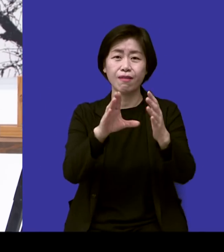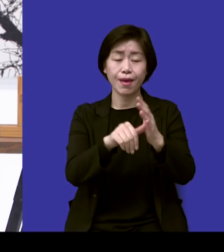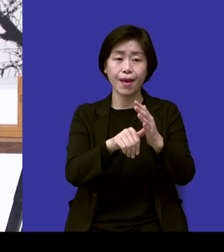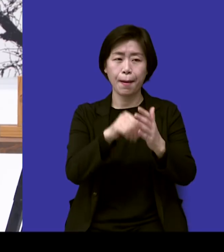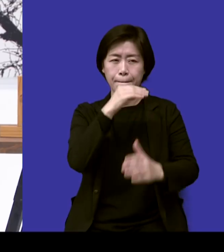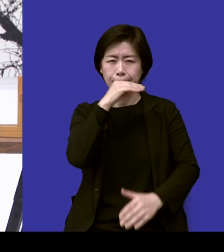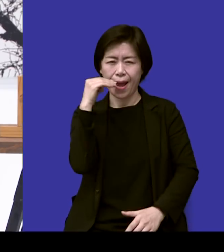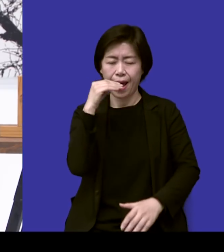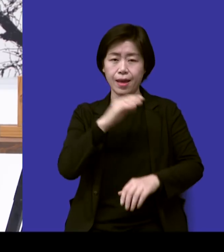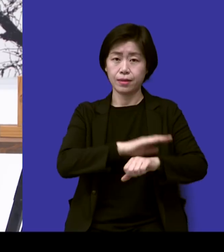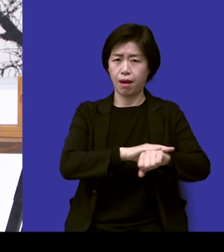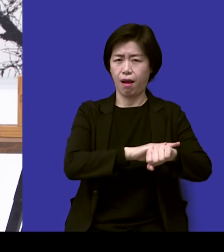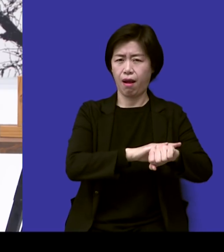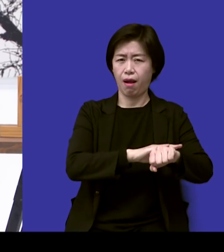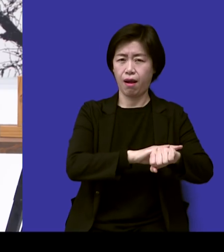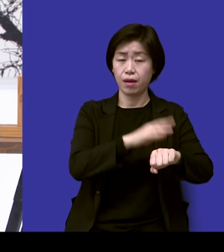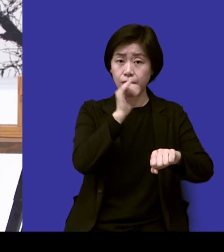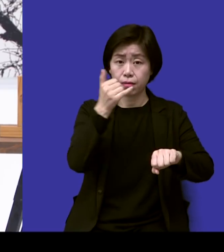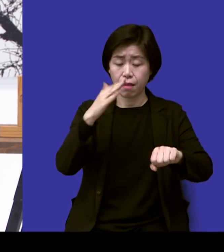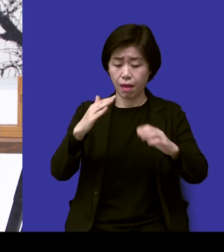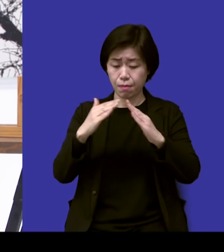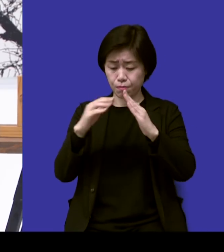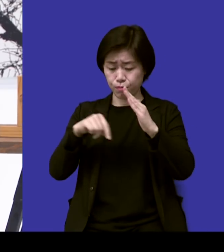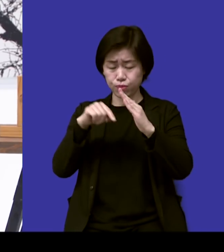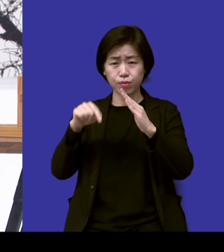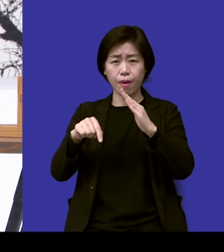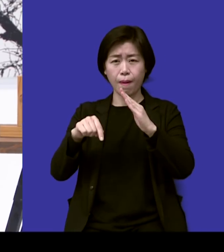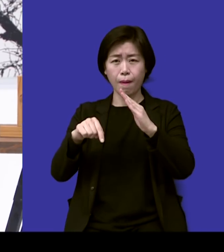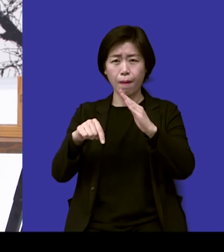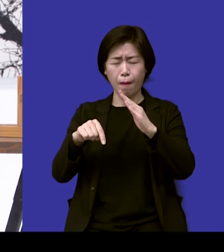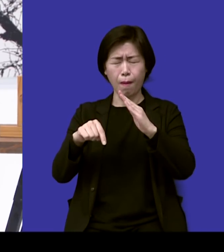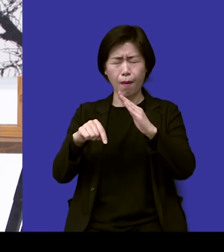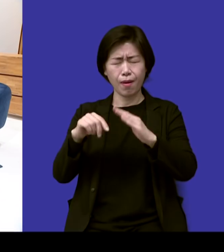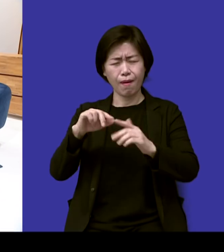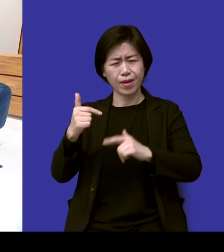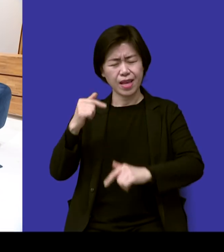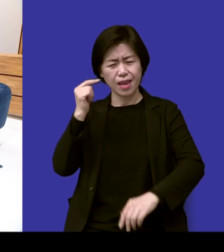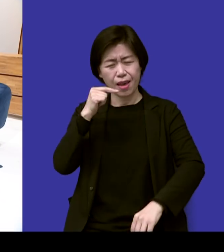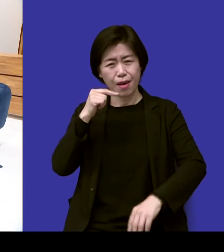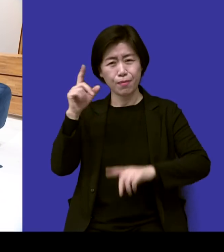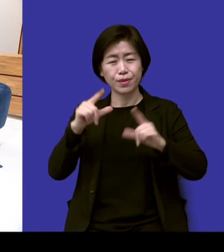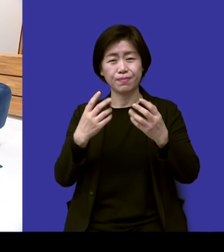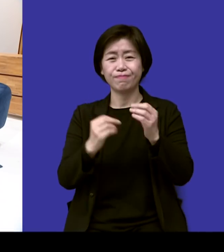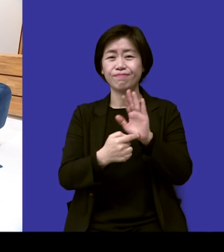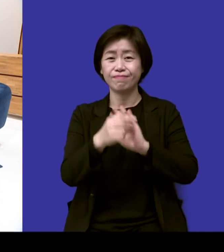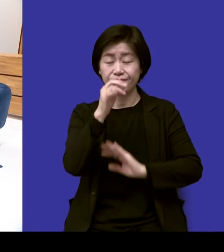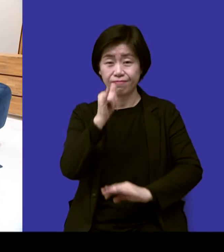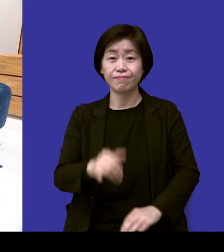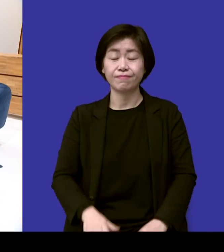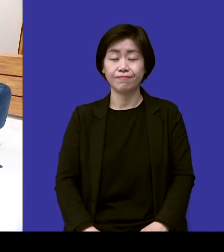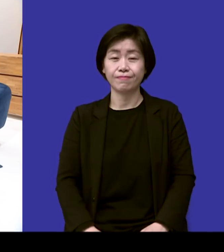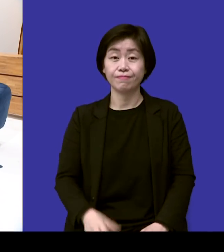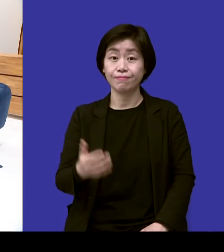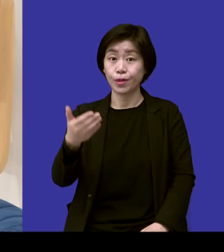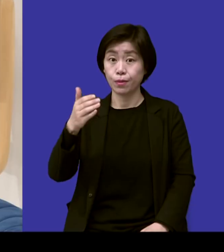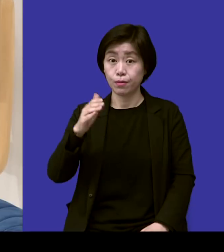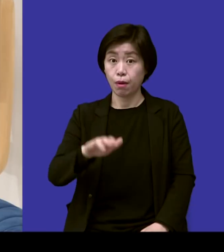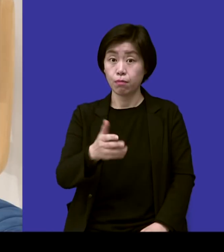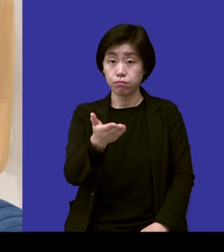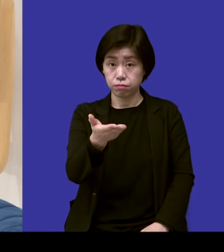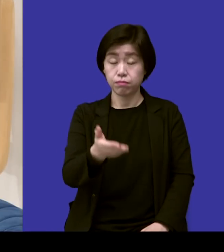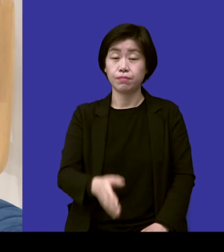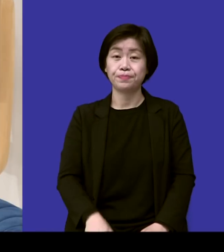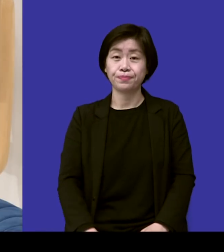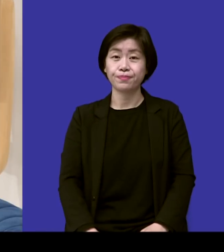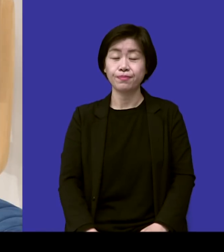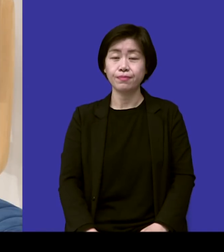잘하지만 오히려 가족들한테 냉정하고 가족들한테 잘 못하는 분들이 또 많거든요. 근데 우리 도진 형제가